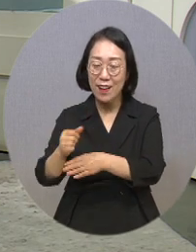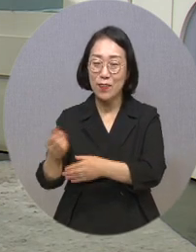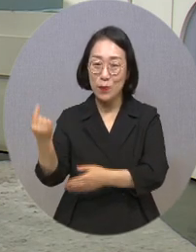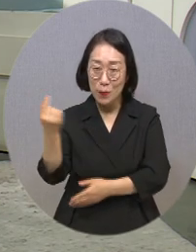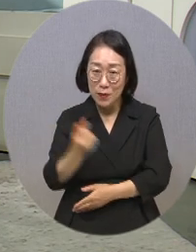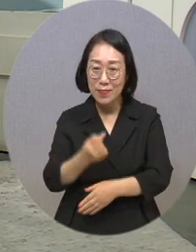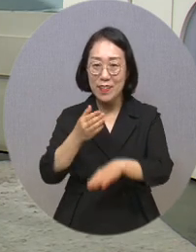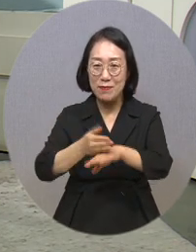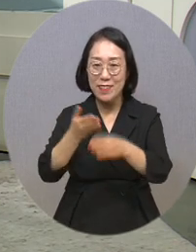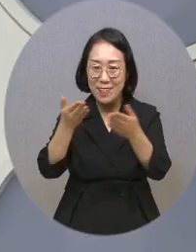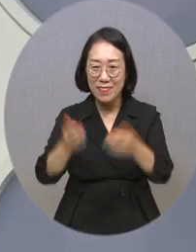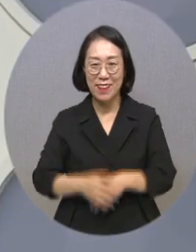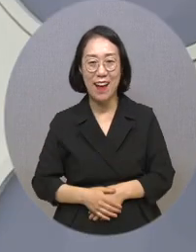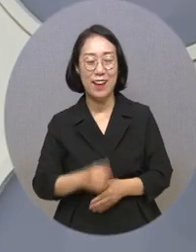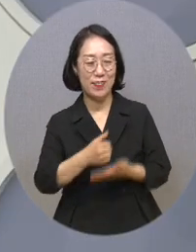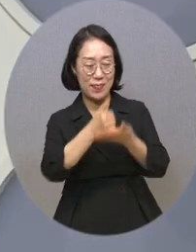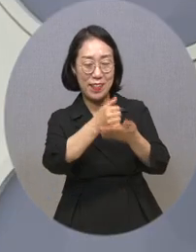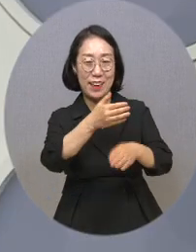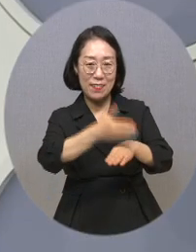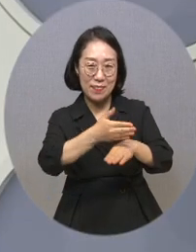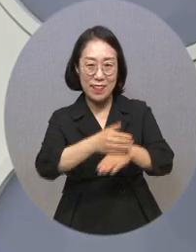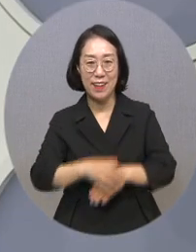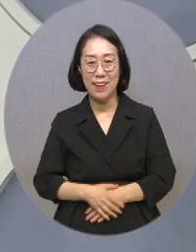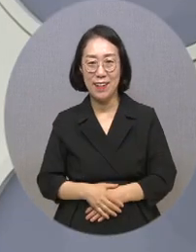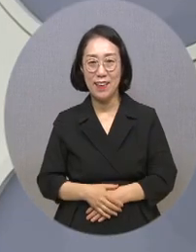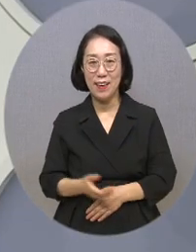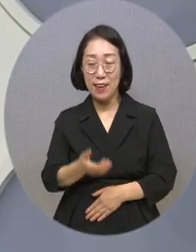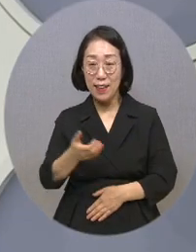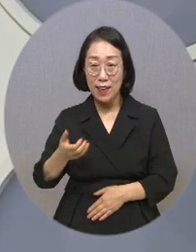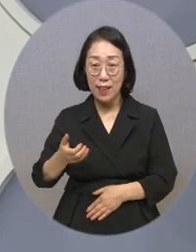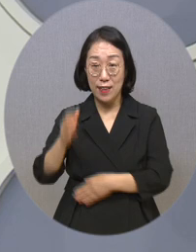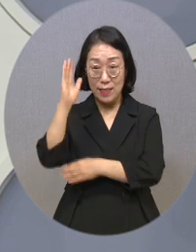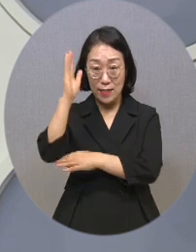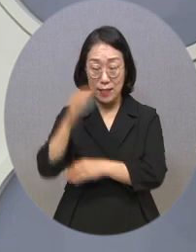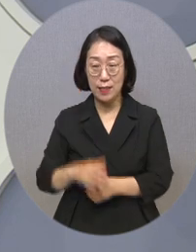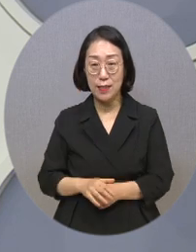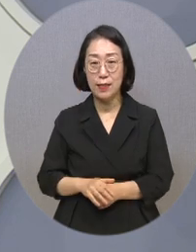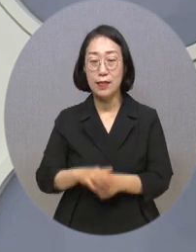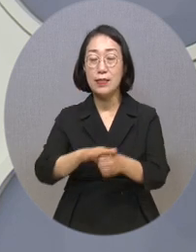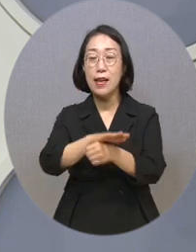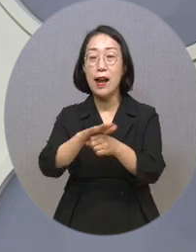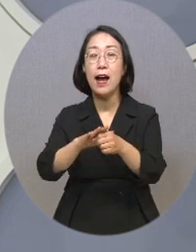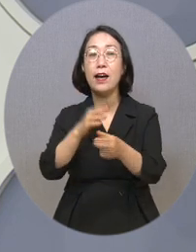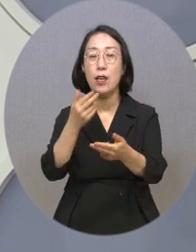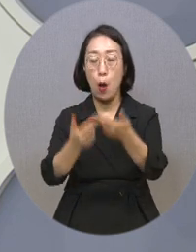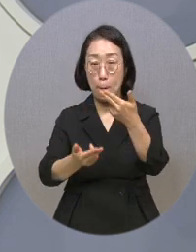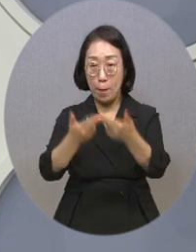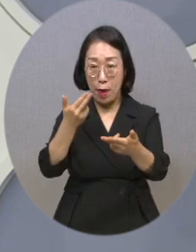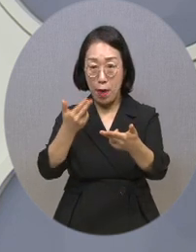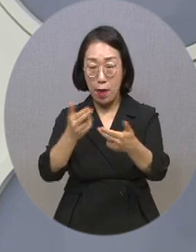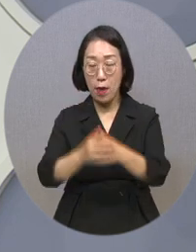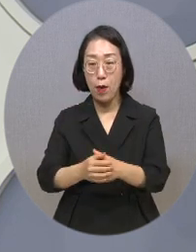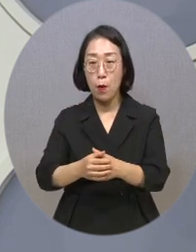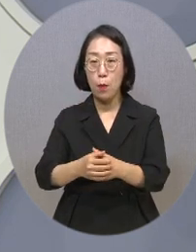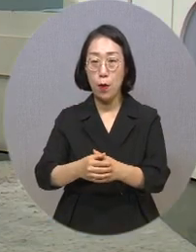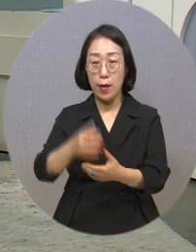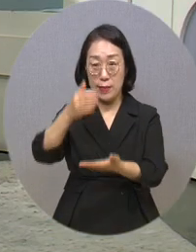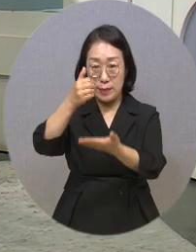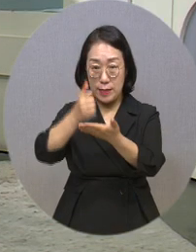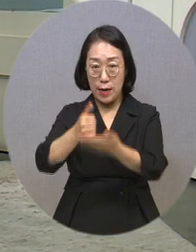고맙습니다. 네, 감사합니다. 네. 지금 방금 소개받은 사랑협회 회장 맡고 있는 김용직 변호사입니다.